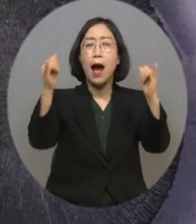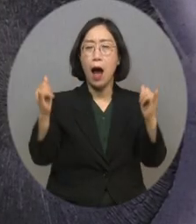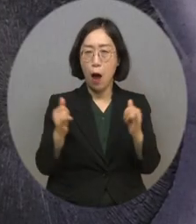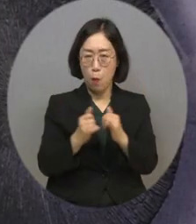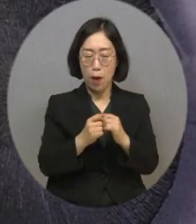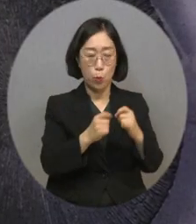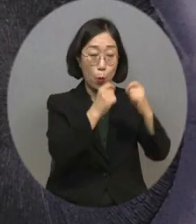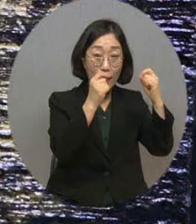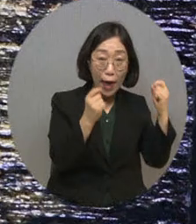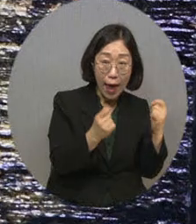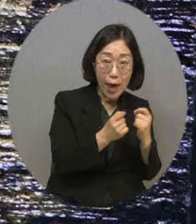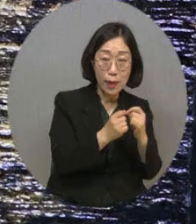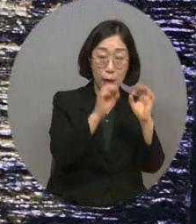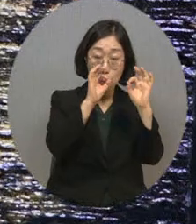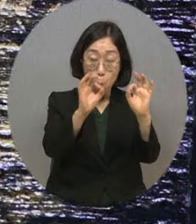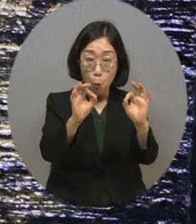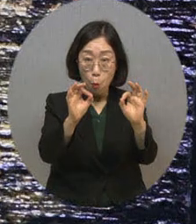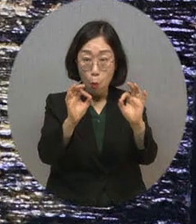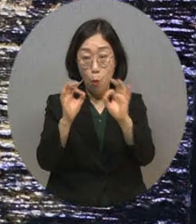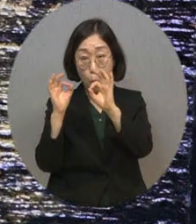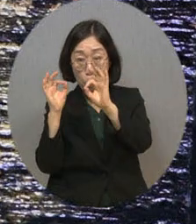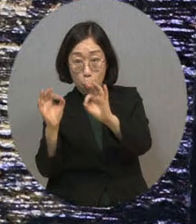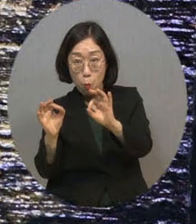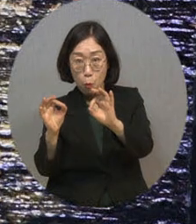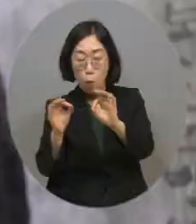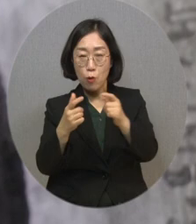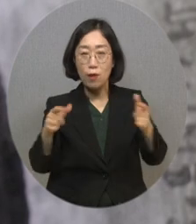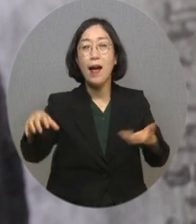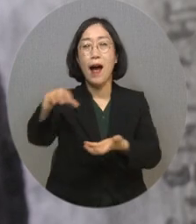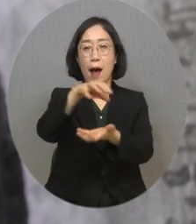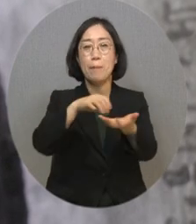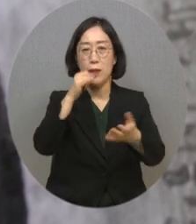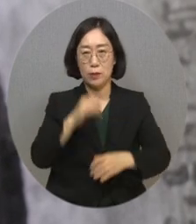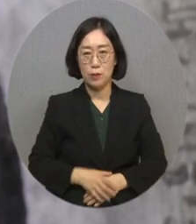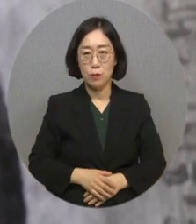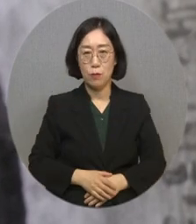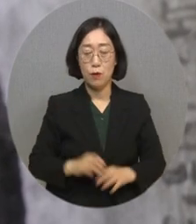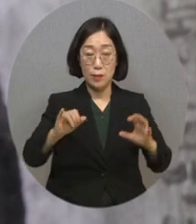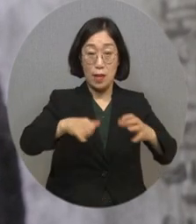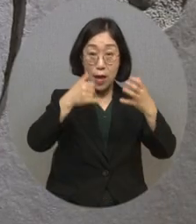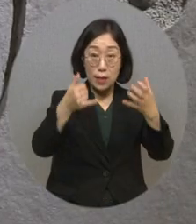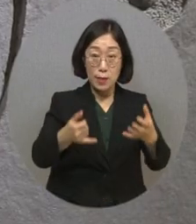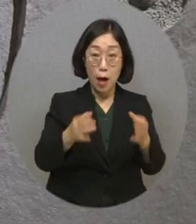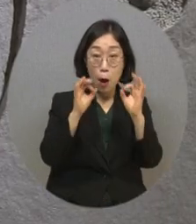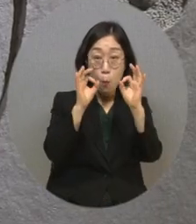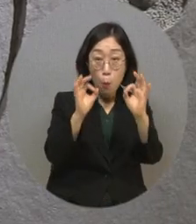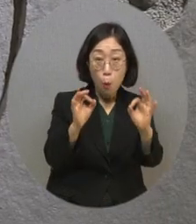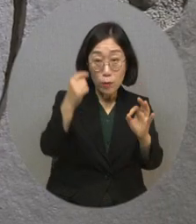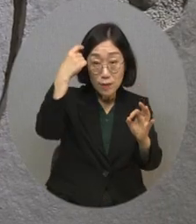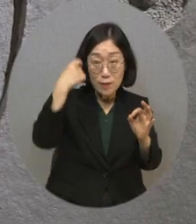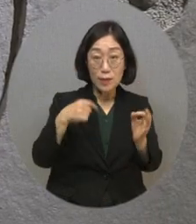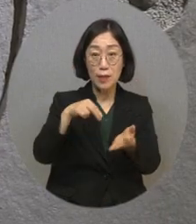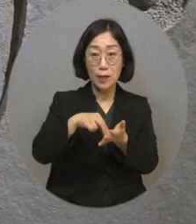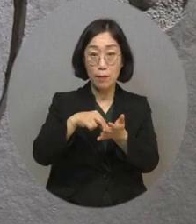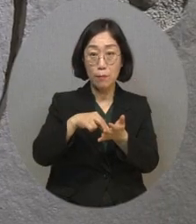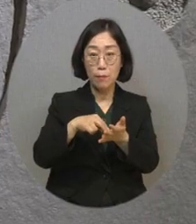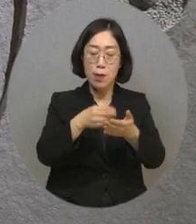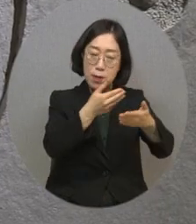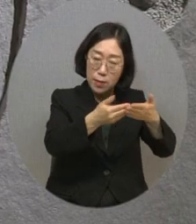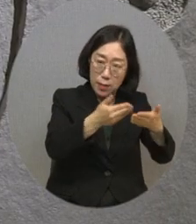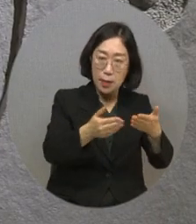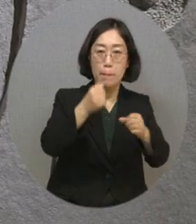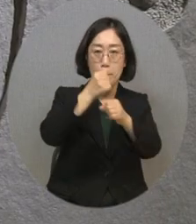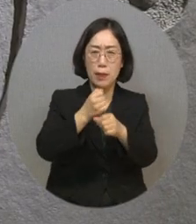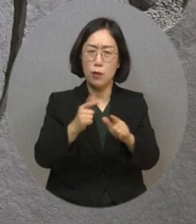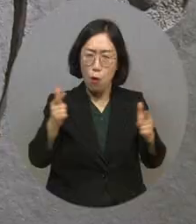바라보는 개인의 응시가 함께하고 있는데요. 작가의 세상에 대한 응시는 그의 작업 전반에 흐르고 있는 걸 느낄